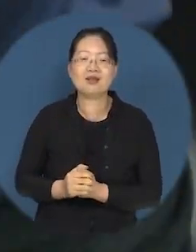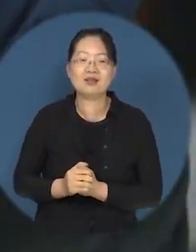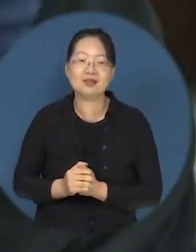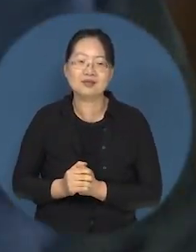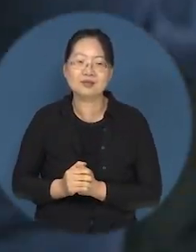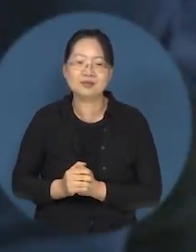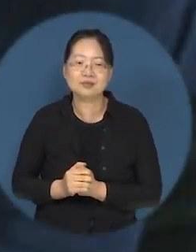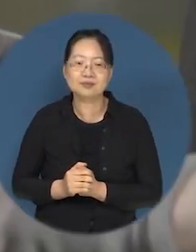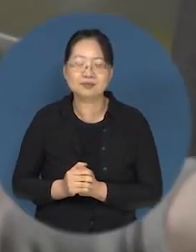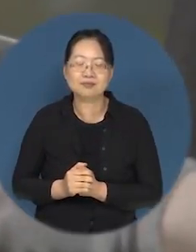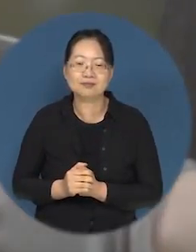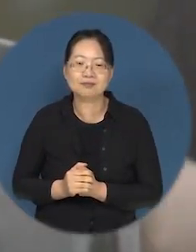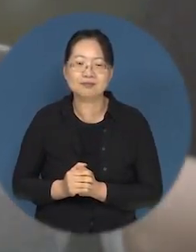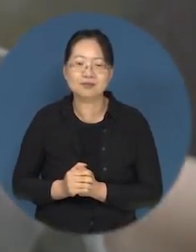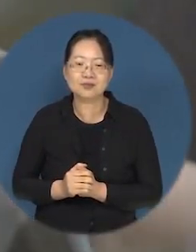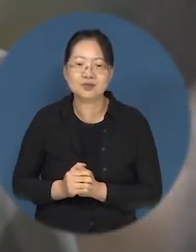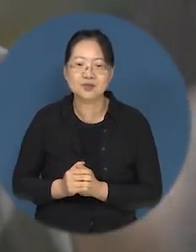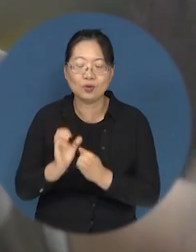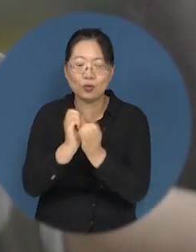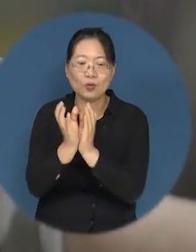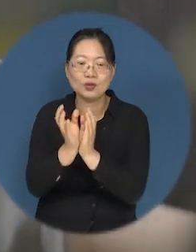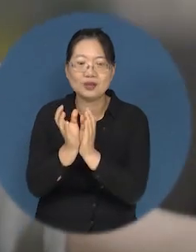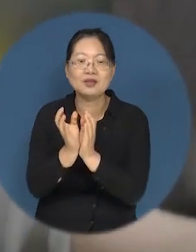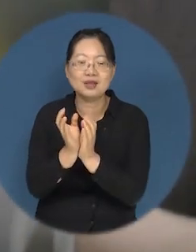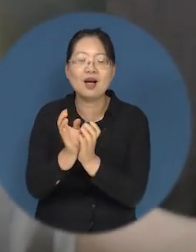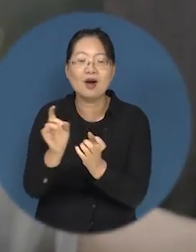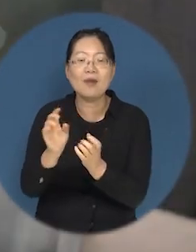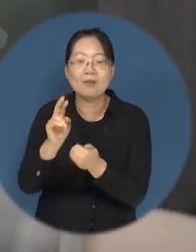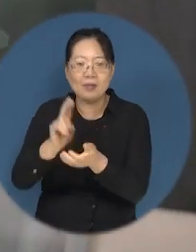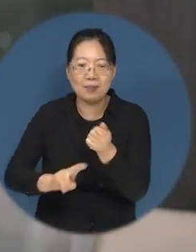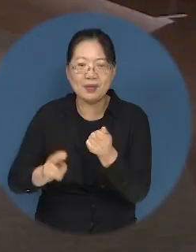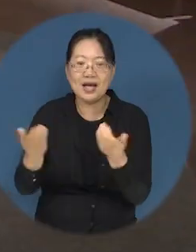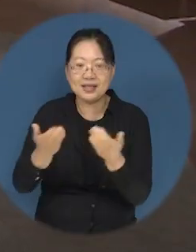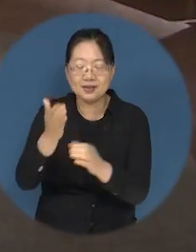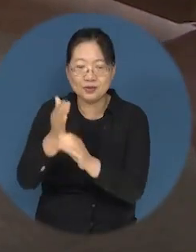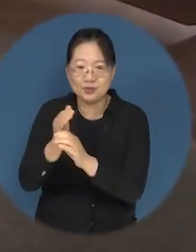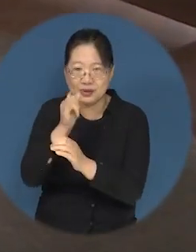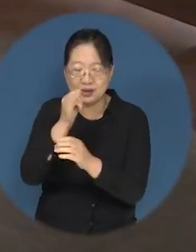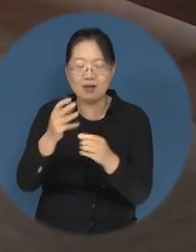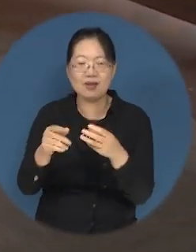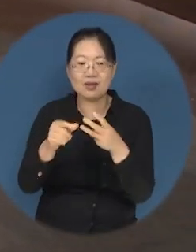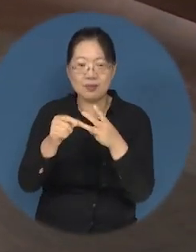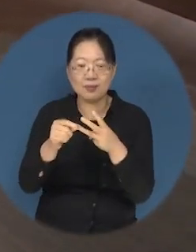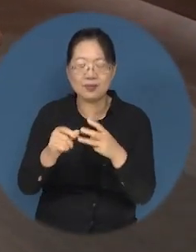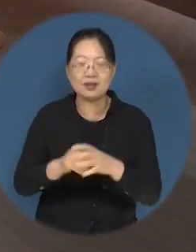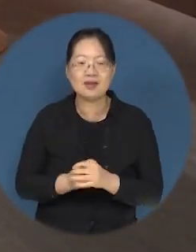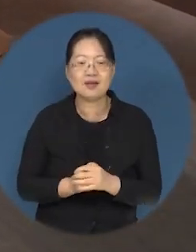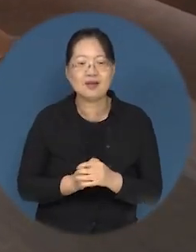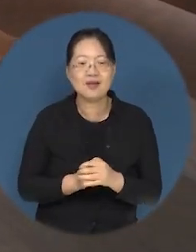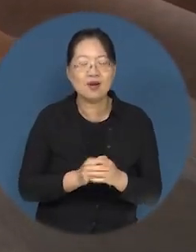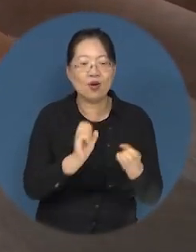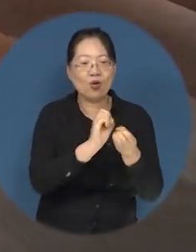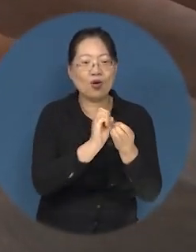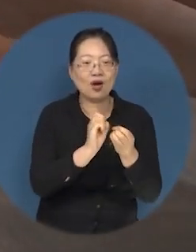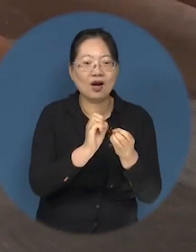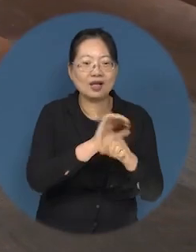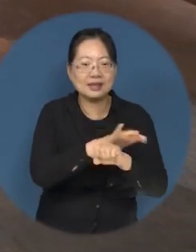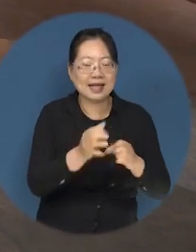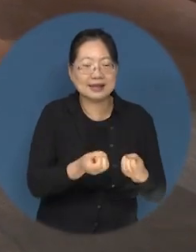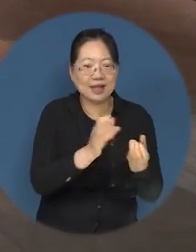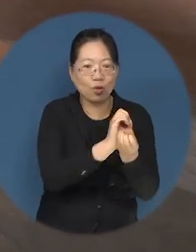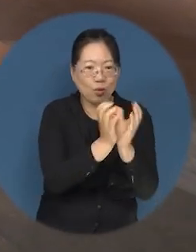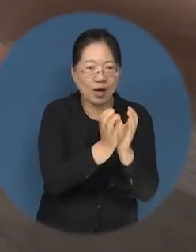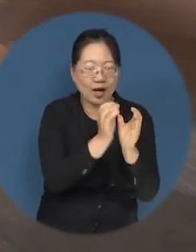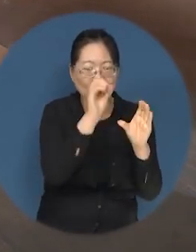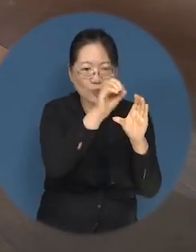교육을 해서 그 업무를 하고 그 꽃을 납품을 하고 하는 걸 하고 있습니다. 이게 세 번째고요. 화환 꽂고 이것도 예. 배송도 합니까?